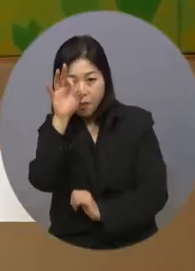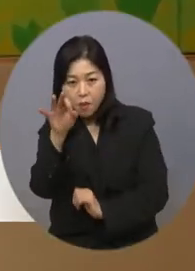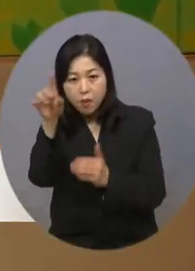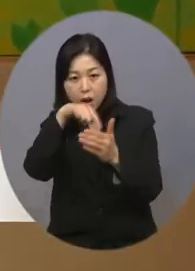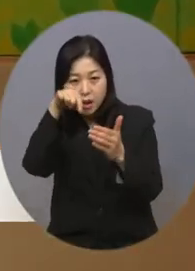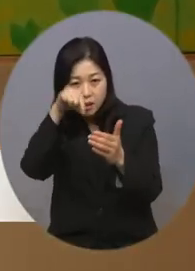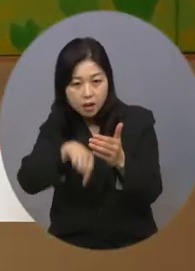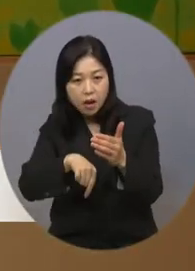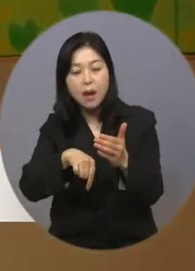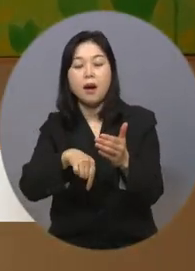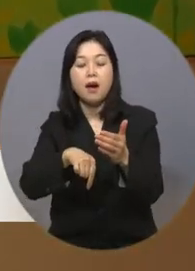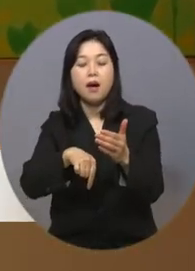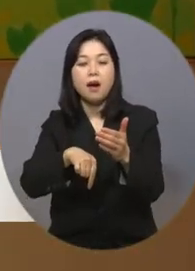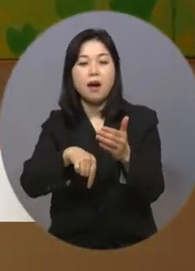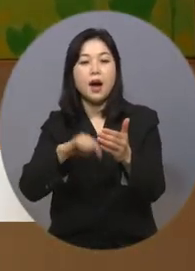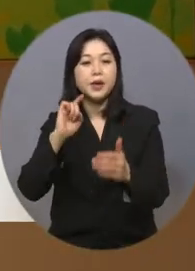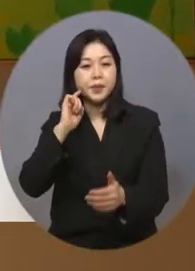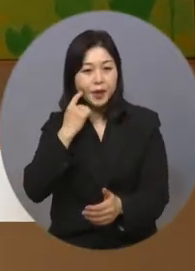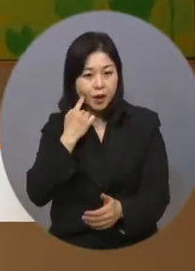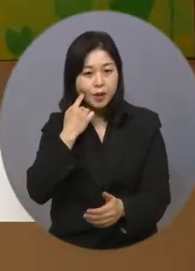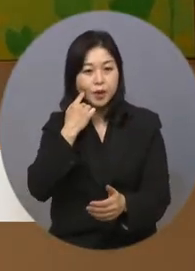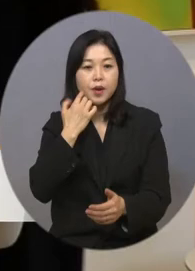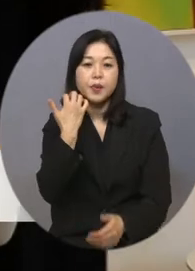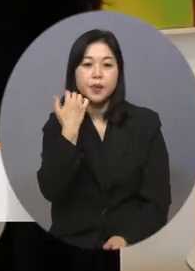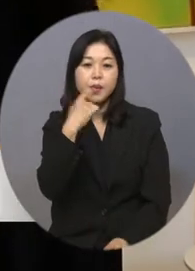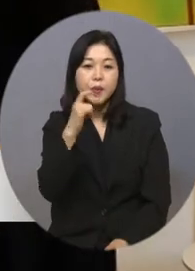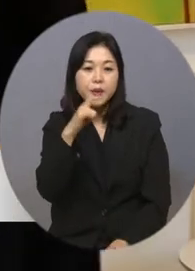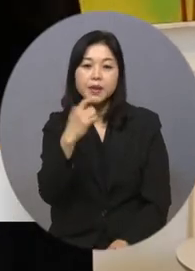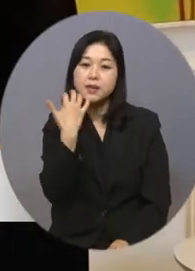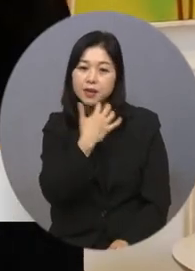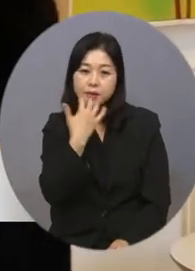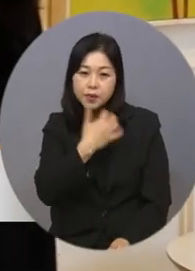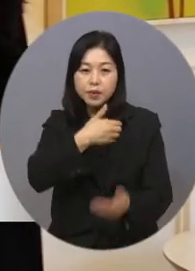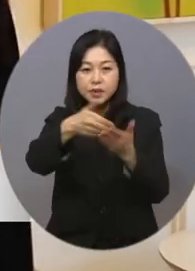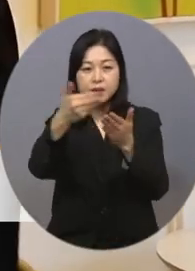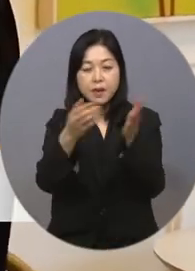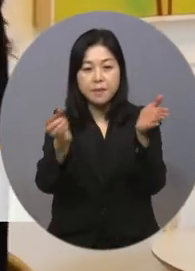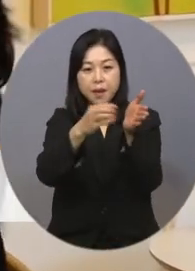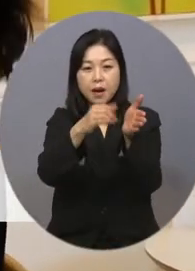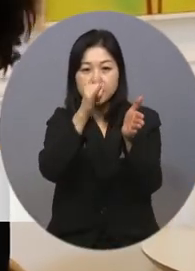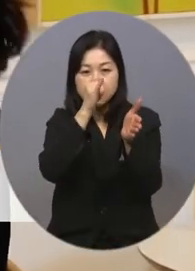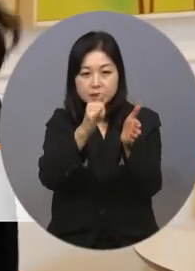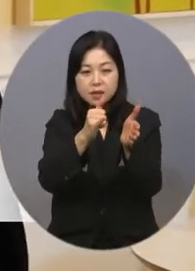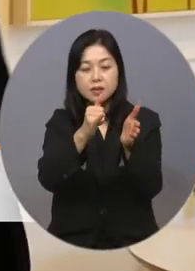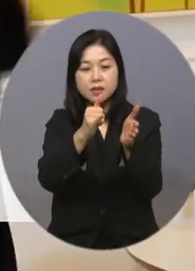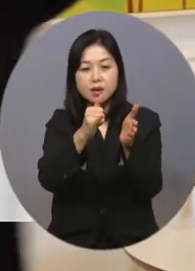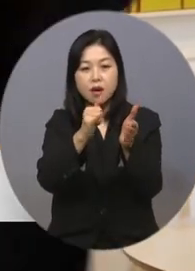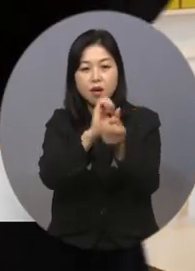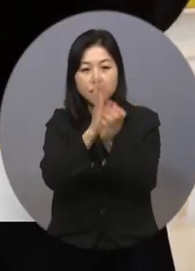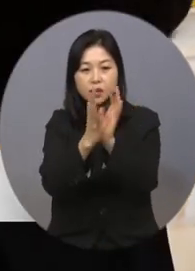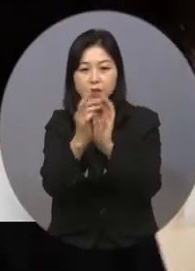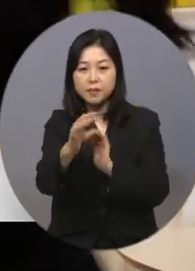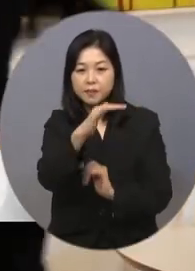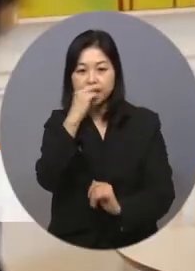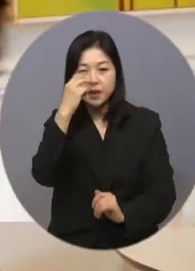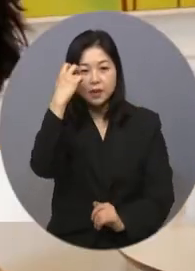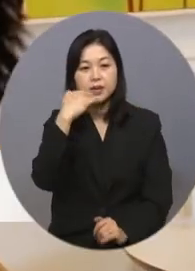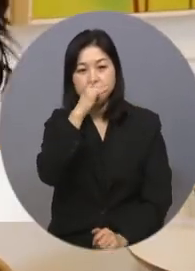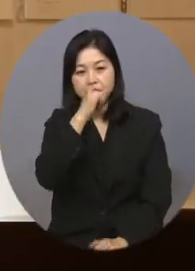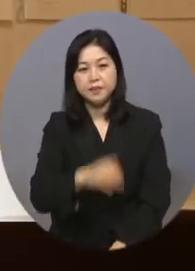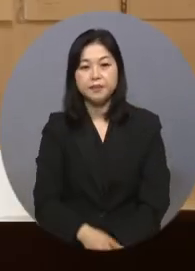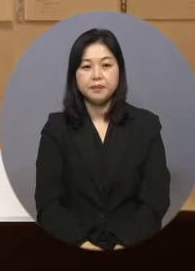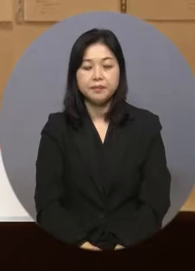아름다움을 노란 색감으로 화폭에 담아내 관람객들에게 그윽한 꽃의 향기를 느끼게 해주고 있습니다.